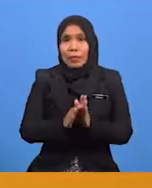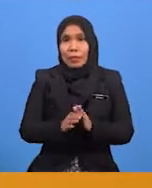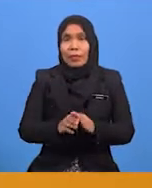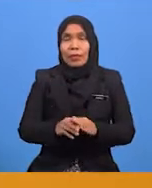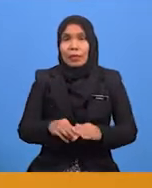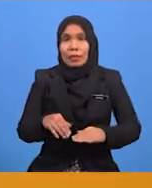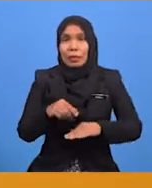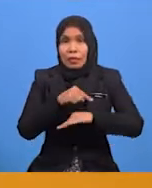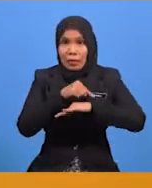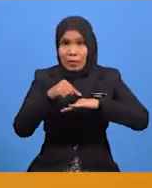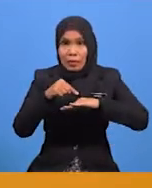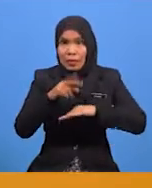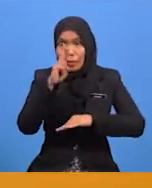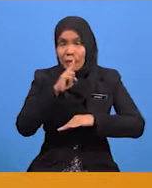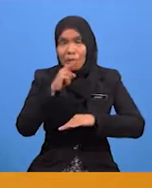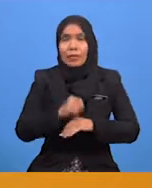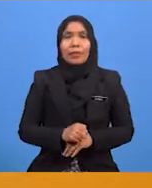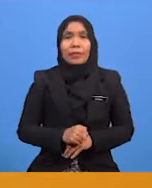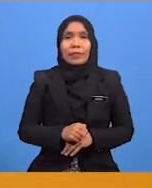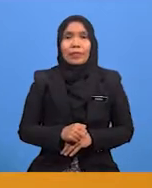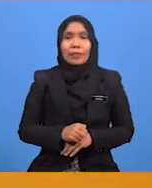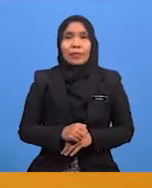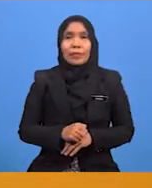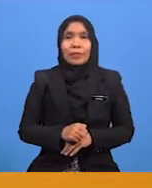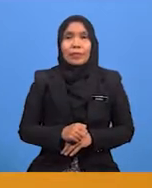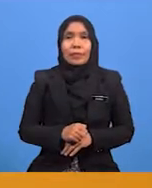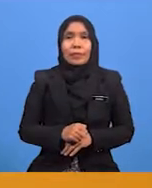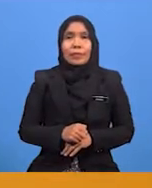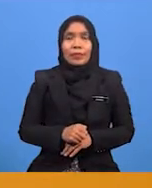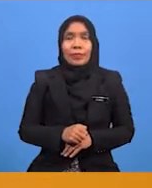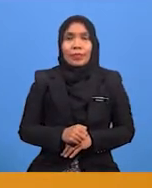agar anaknya tetap cekal dan tabah.